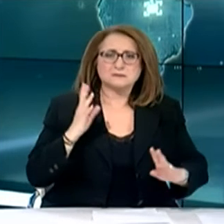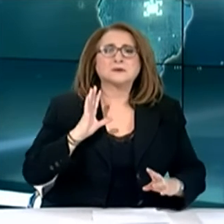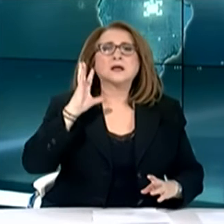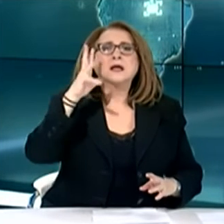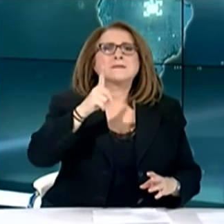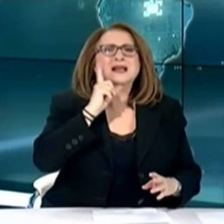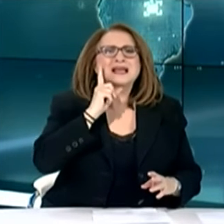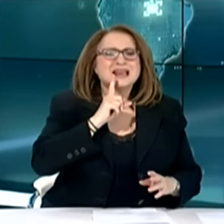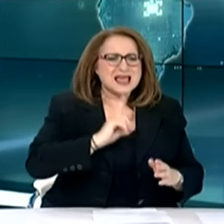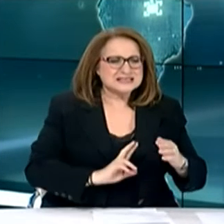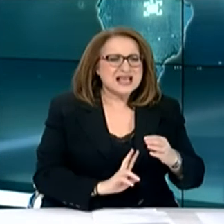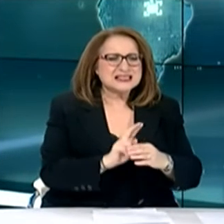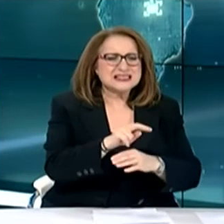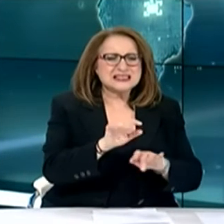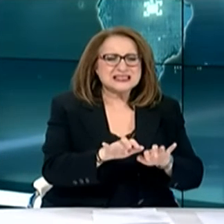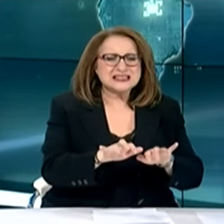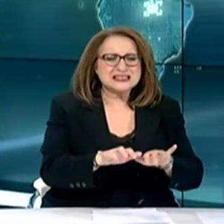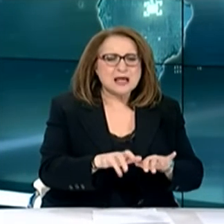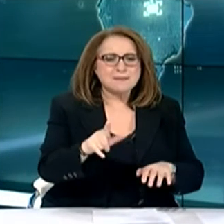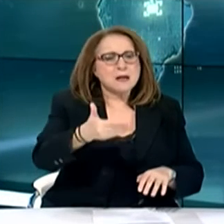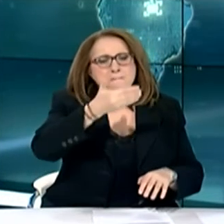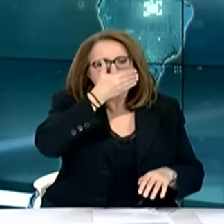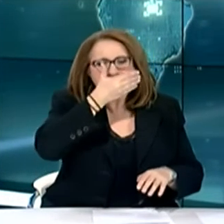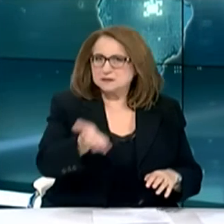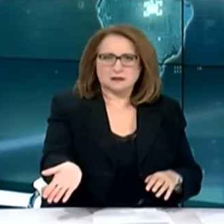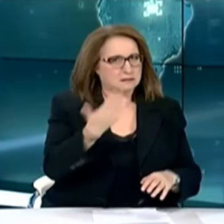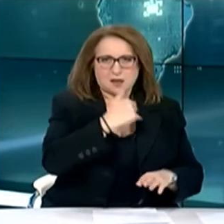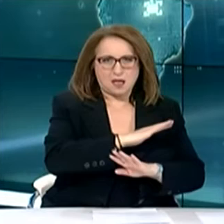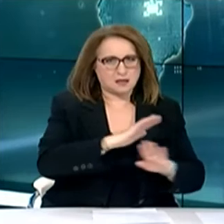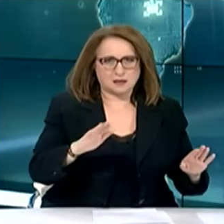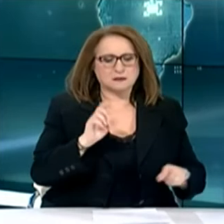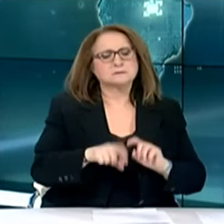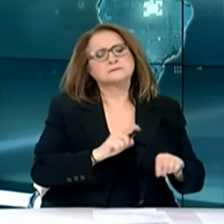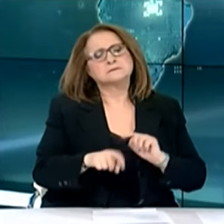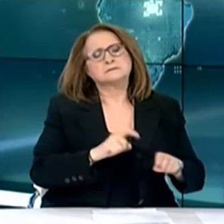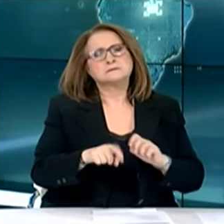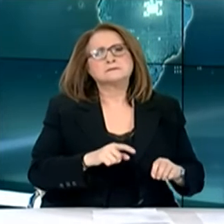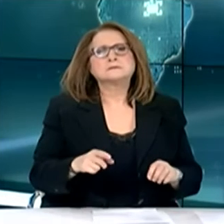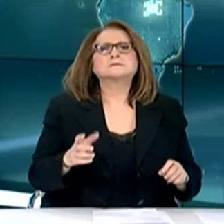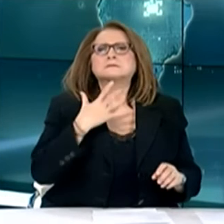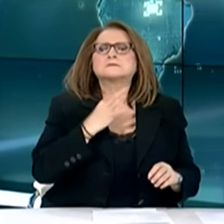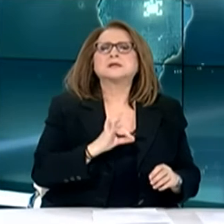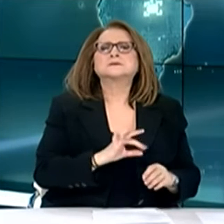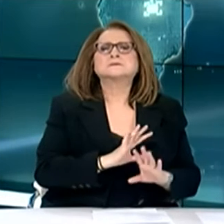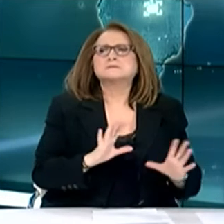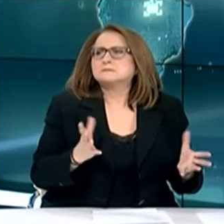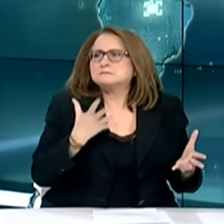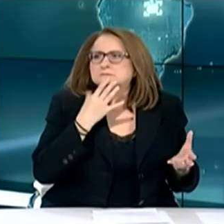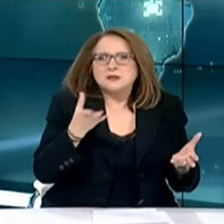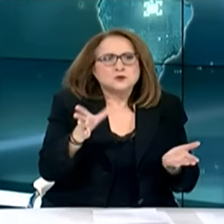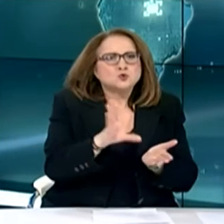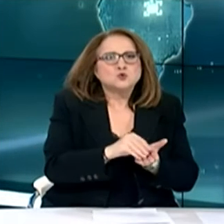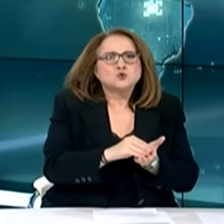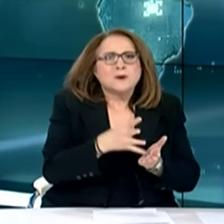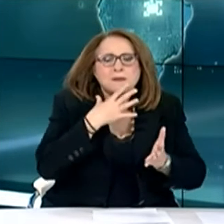που χτυπούν στα ταμεία ότι δεν φοράνε μάσκα, αλλά η εικόνα που είδα ήταν ότι κάνουμε μια καραντίνα, αλλά εκεί μέσα είναι σαν να χάνεται το παιχνίδι.